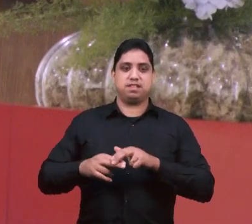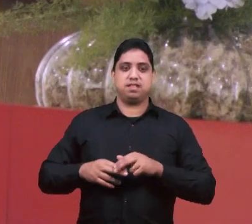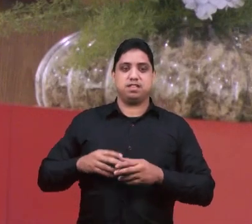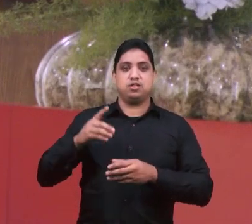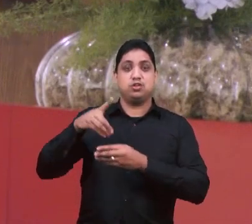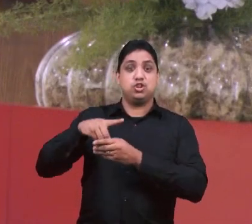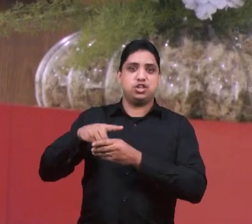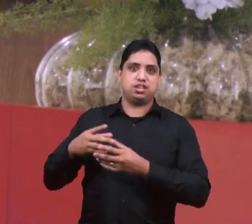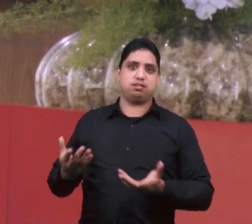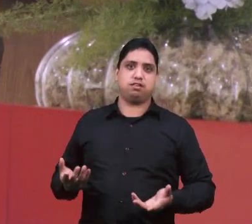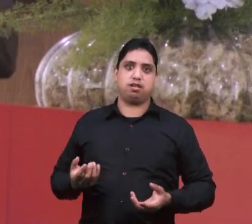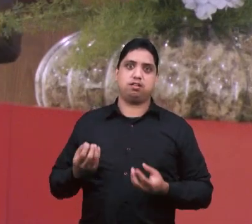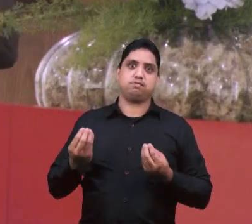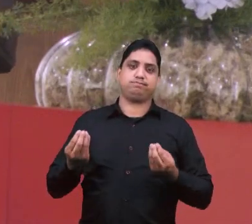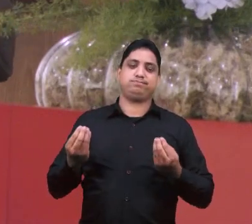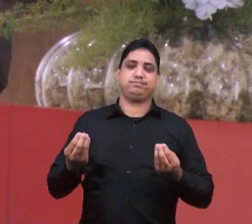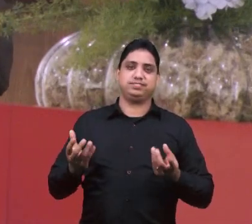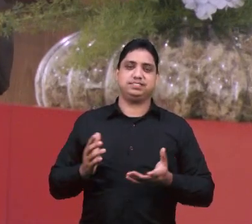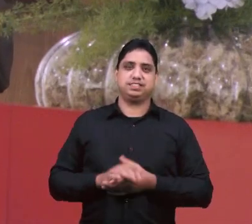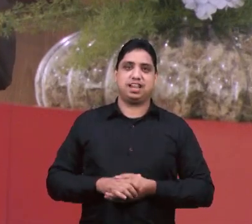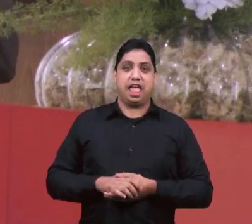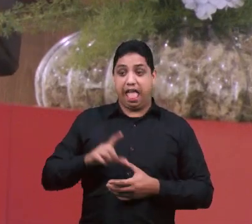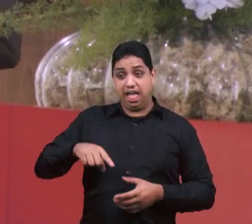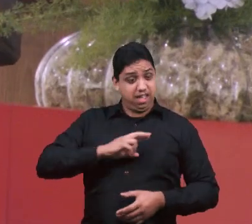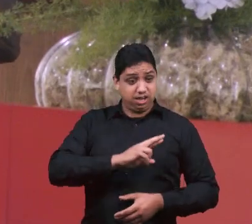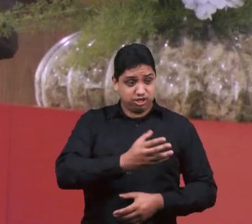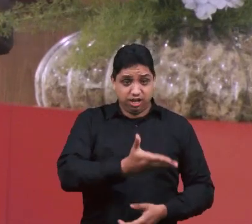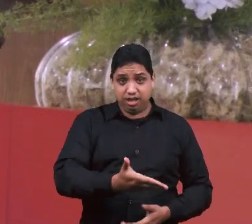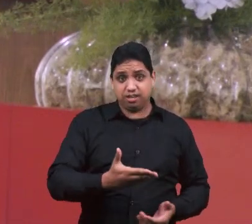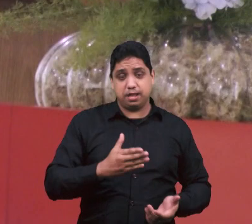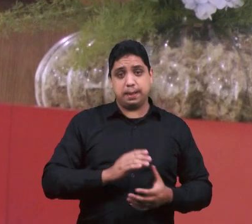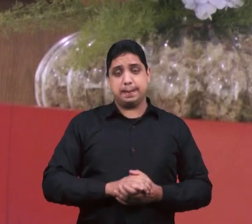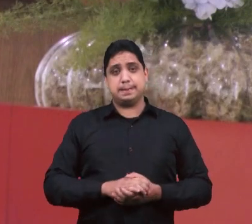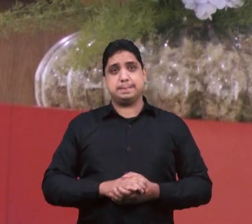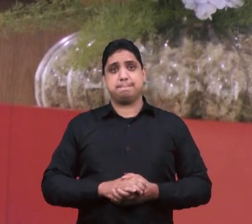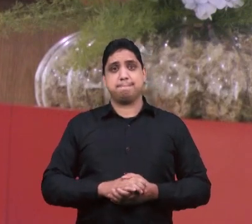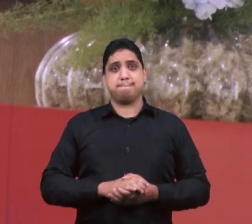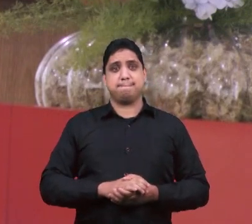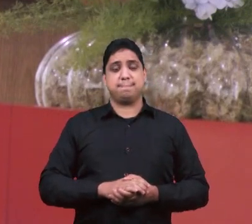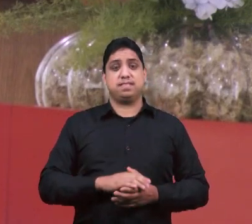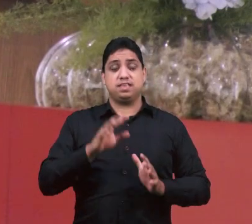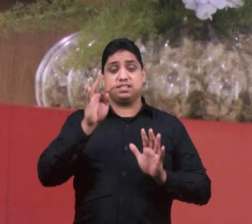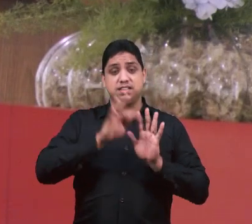est excellente. C'est le religieux, vous voyez. Le texte dit,